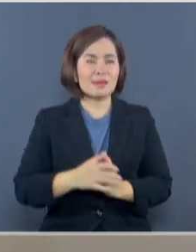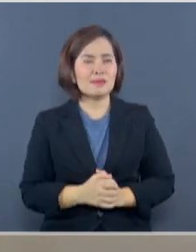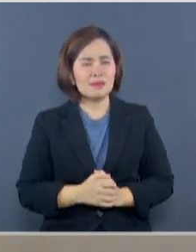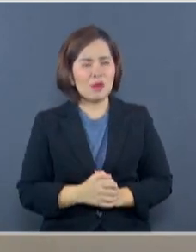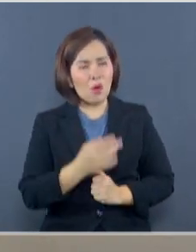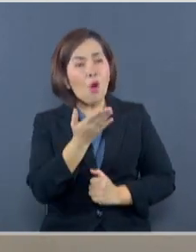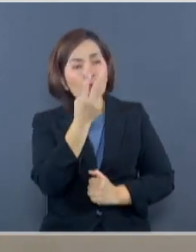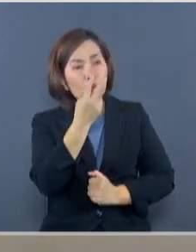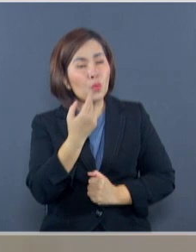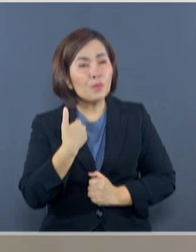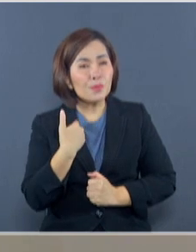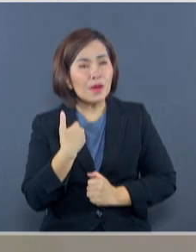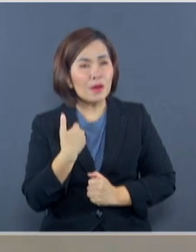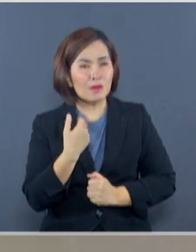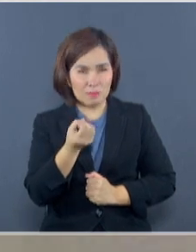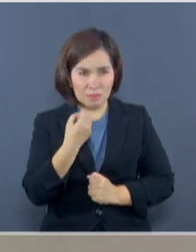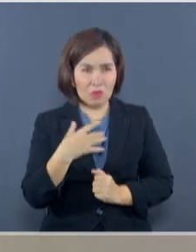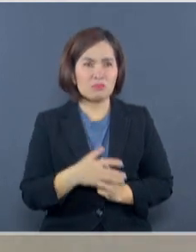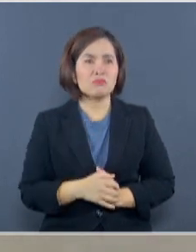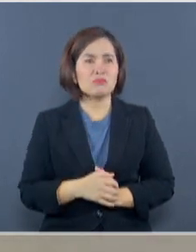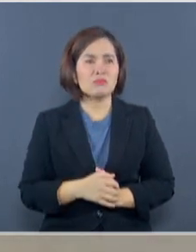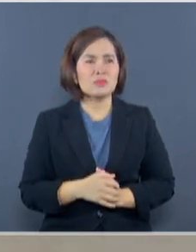ไหมแต่สุดท้ายเขาบอกว่าร